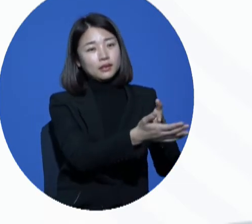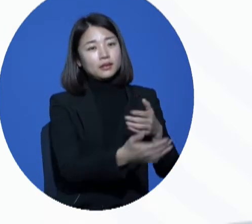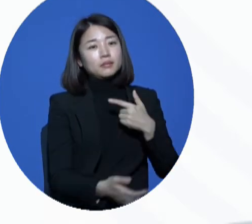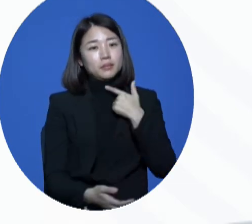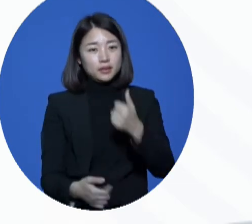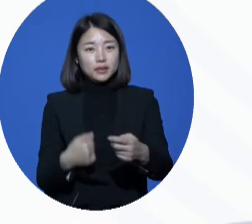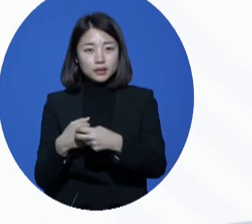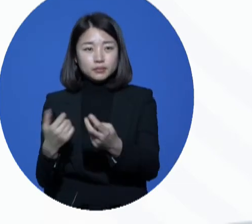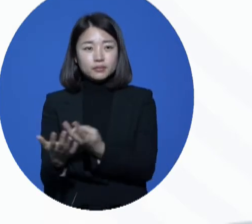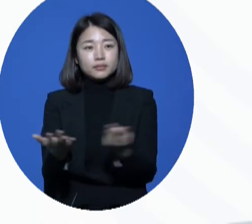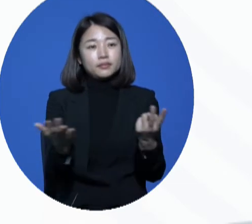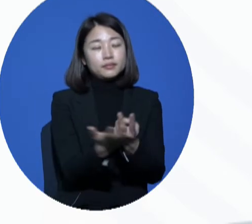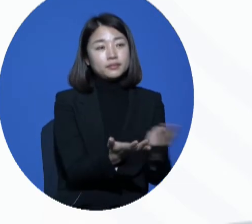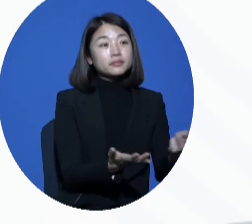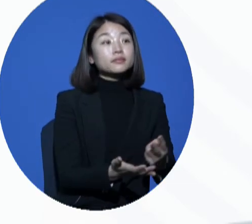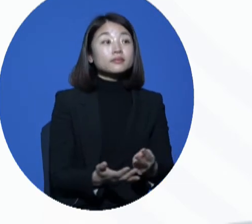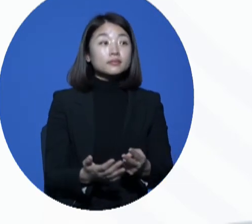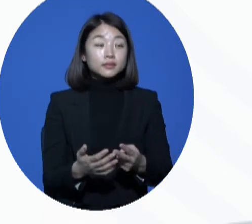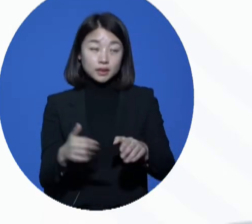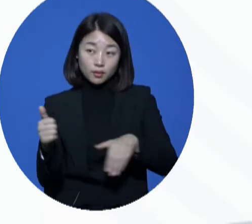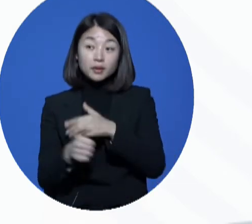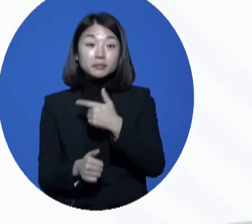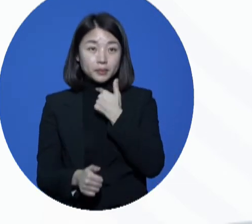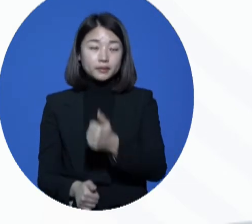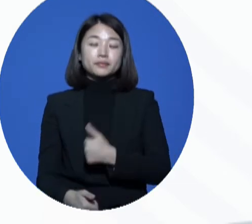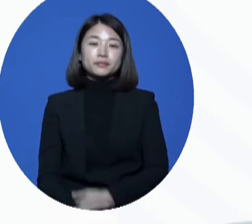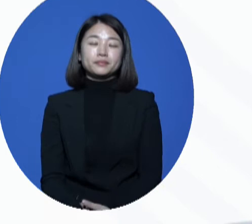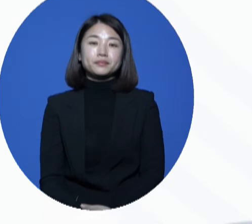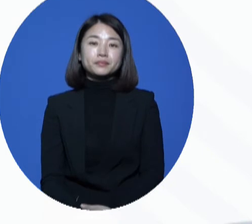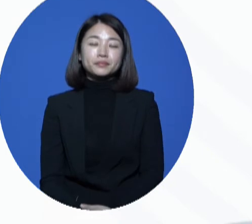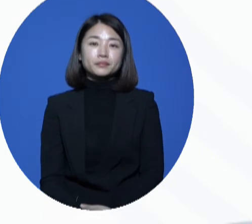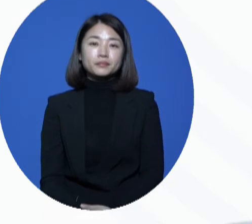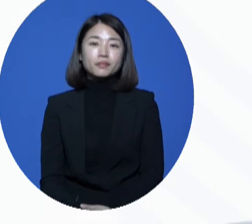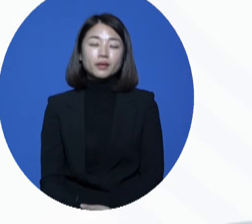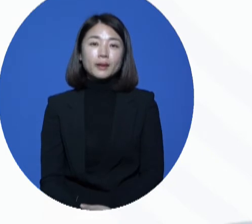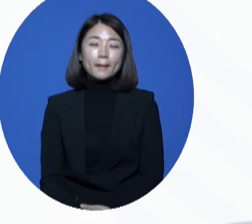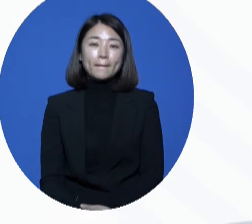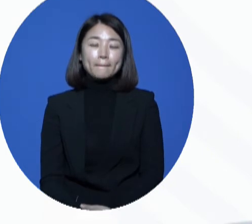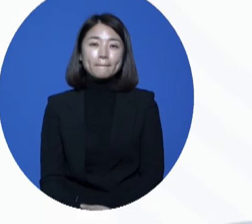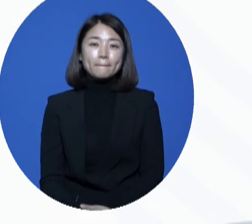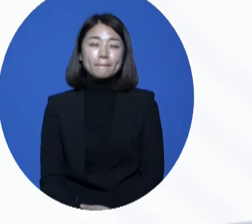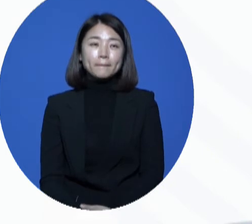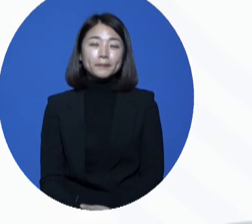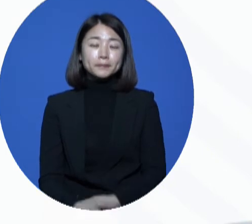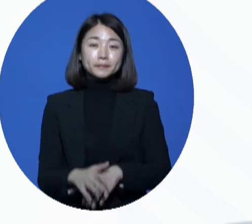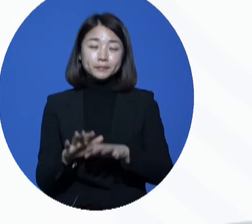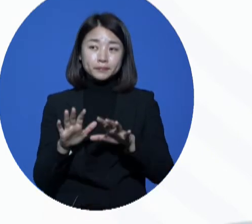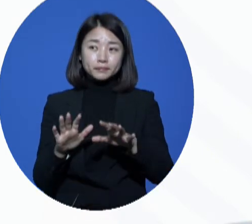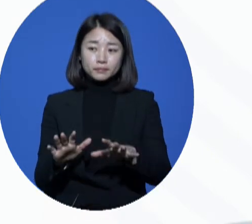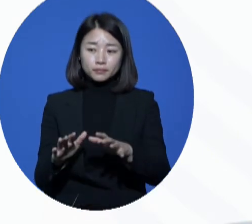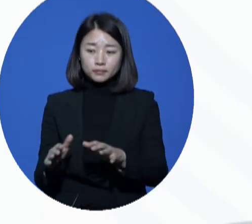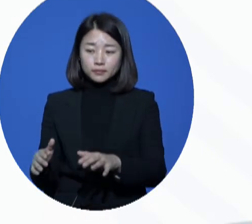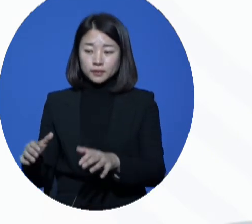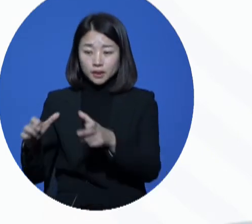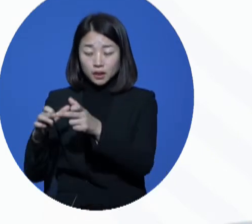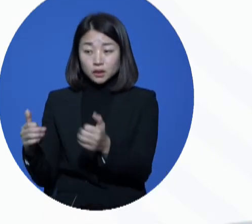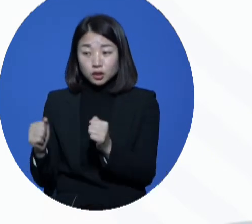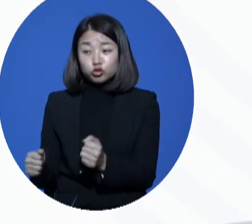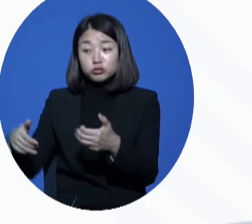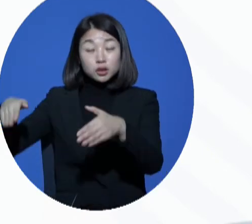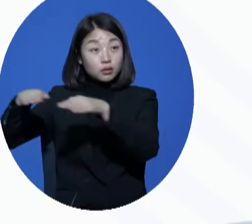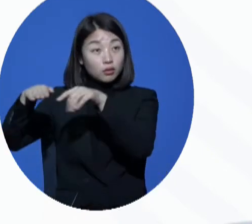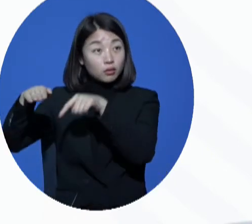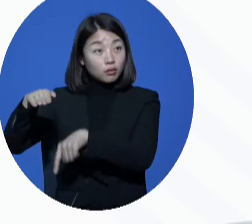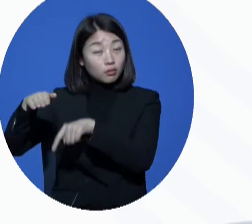이송이 결정되는 그런 과정들도 겪었습니다. 그래서 지속되고 있는 시설 내 집단 감염